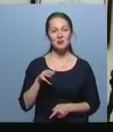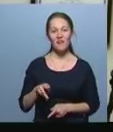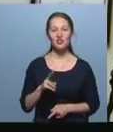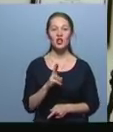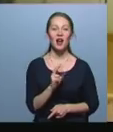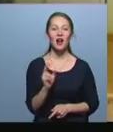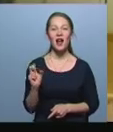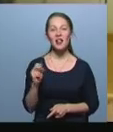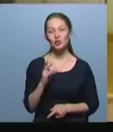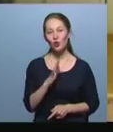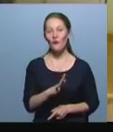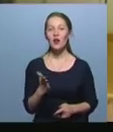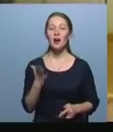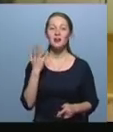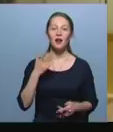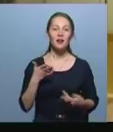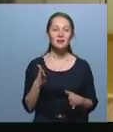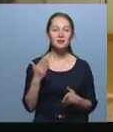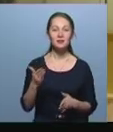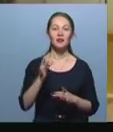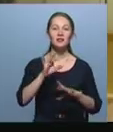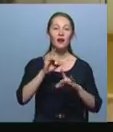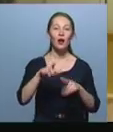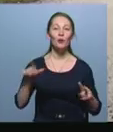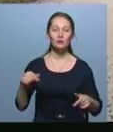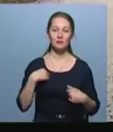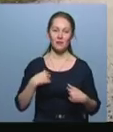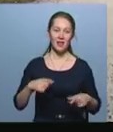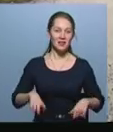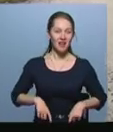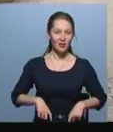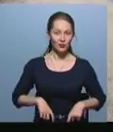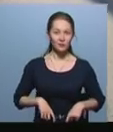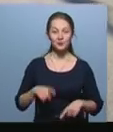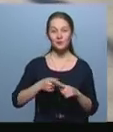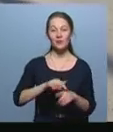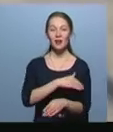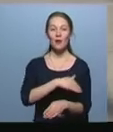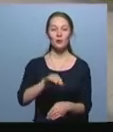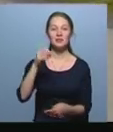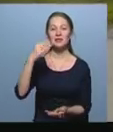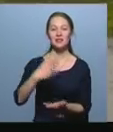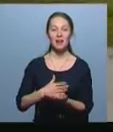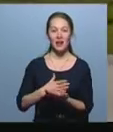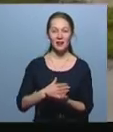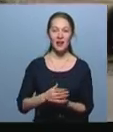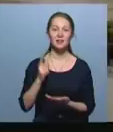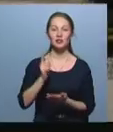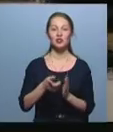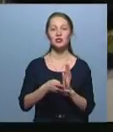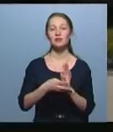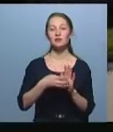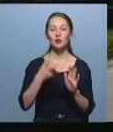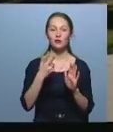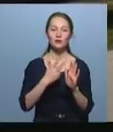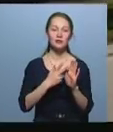здесь родился, когда рассказываю другим людям, мне просто завидуют. Эта улица – одна из центральных в Курье. С